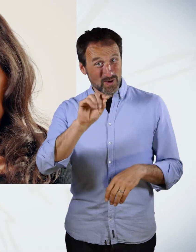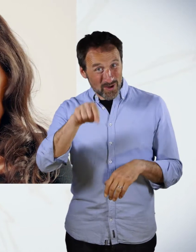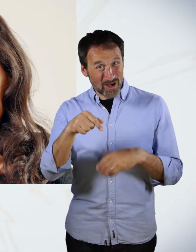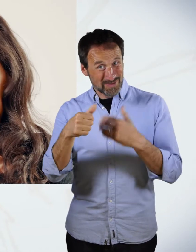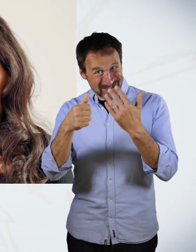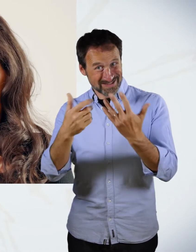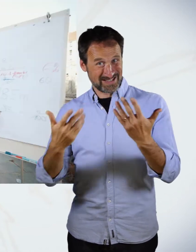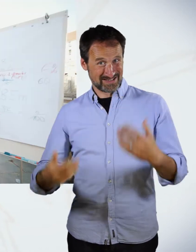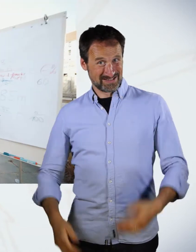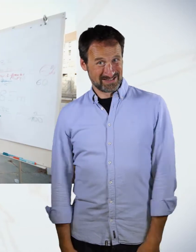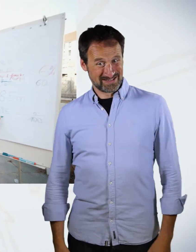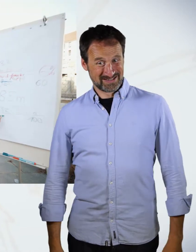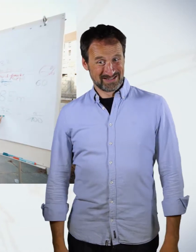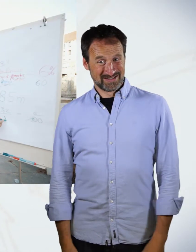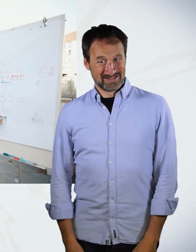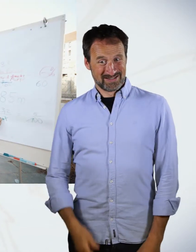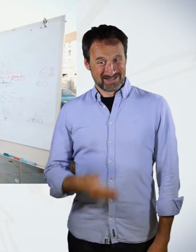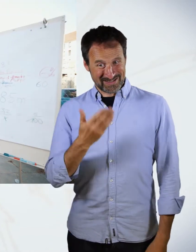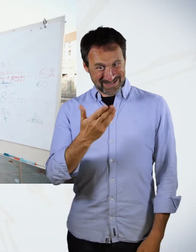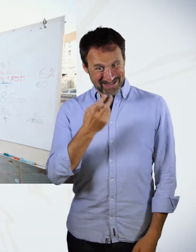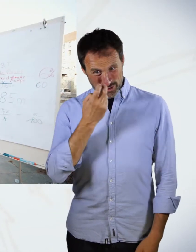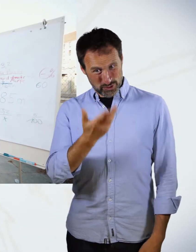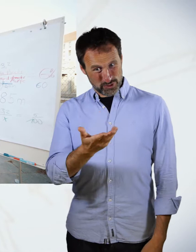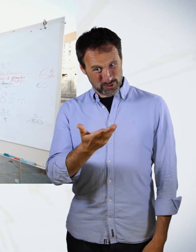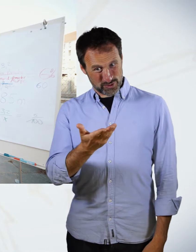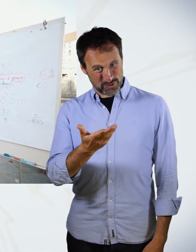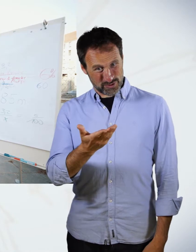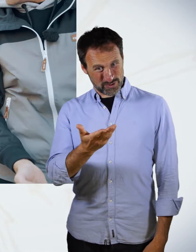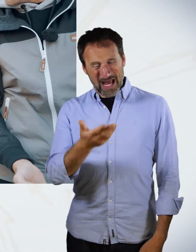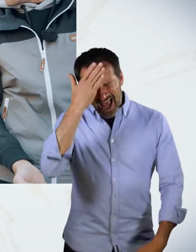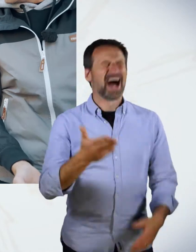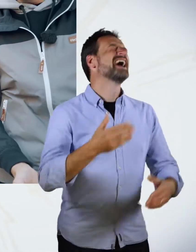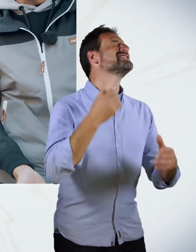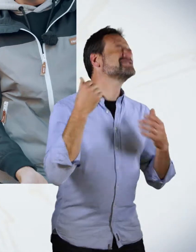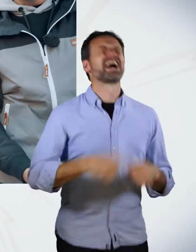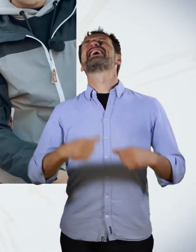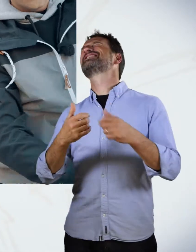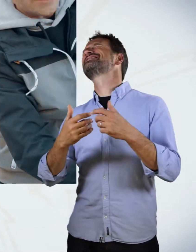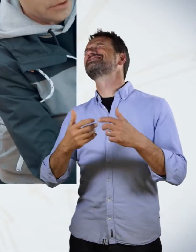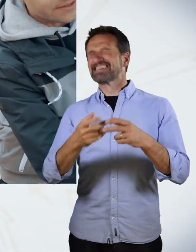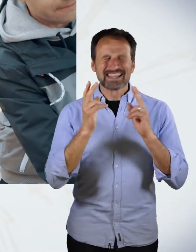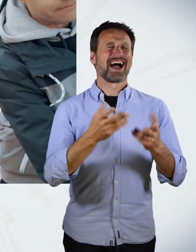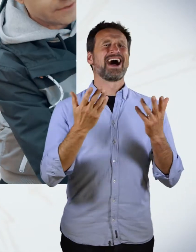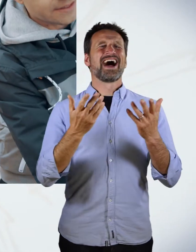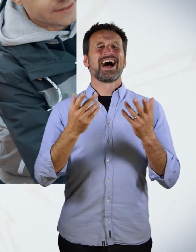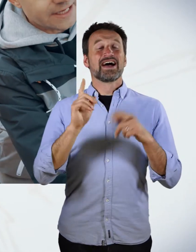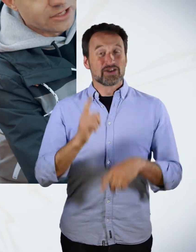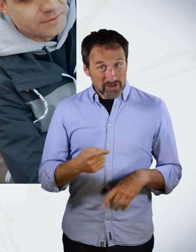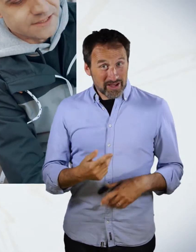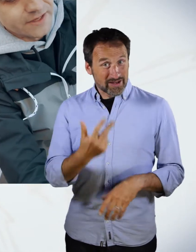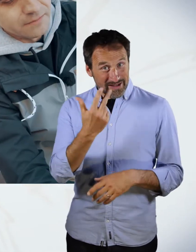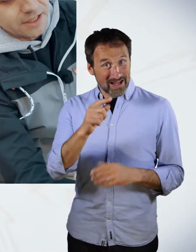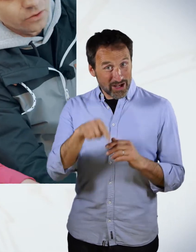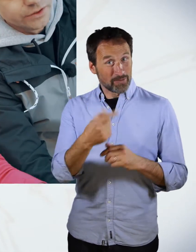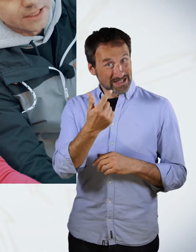Dieser Streber von Redakteur. Und das suchst du ja. Ach, shit! Ja, natürlich! Oh. Dann und dann muss man